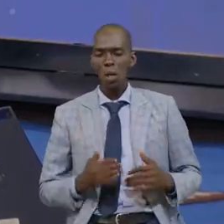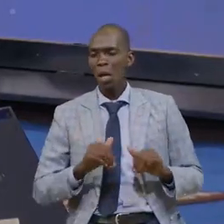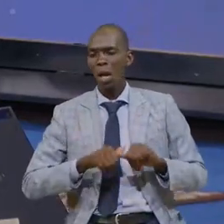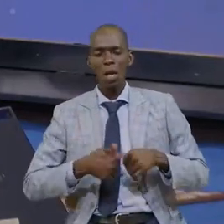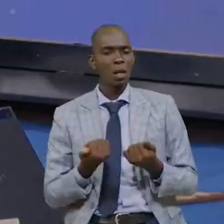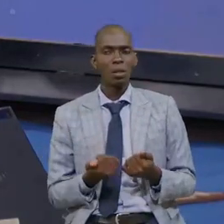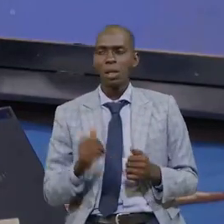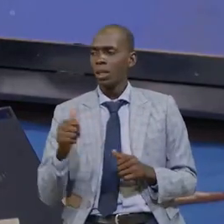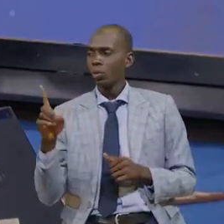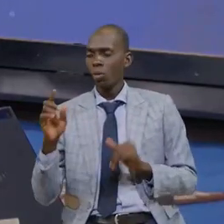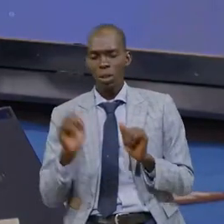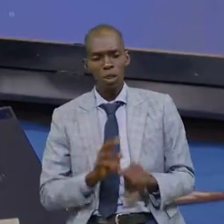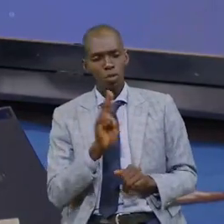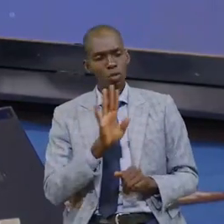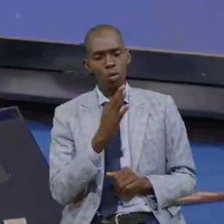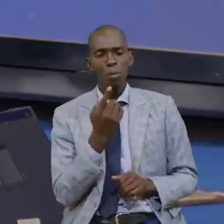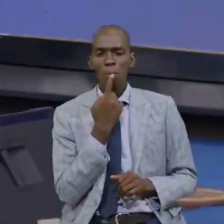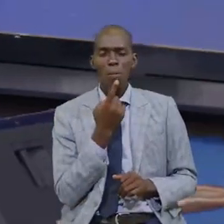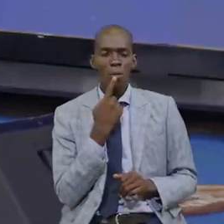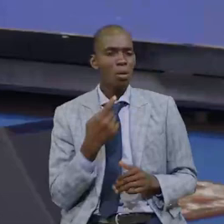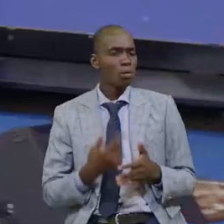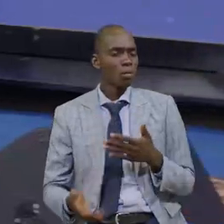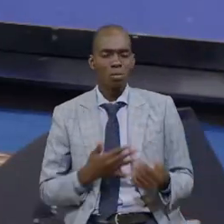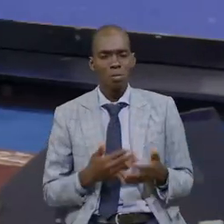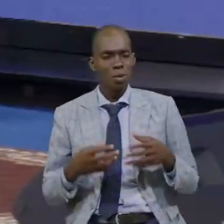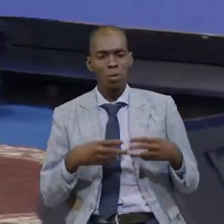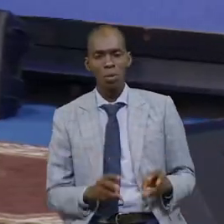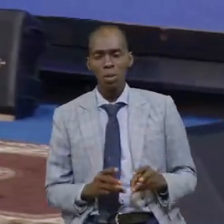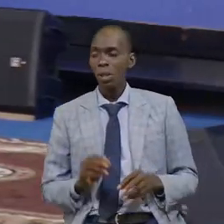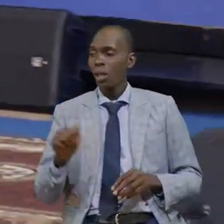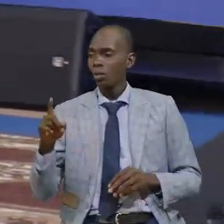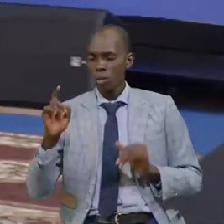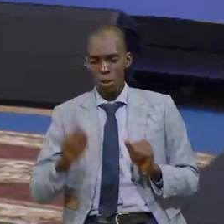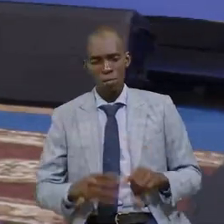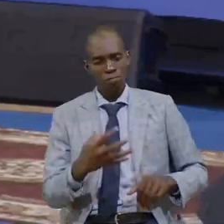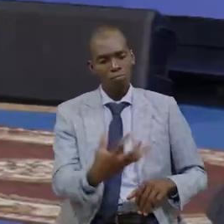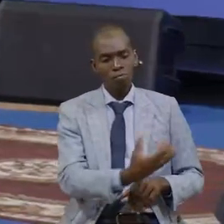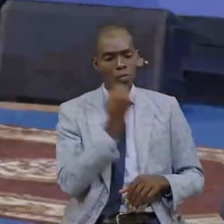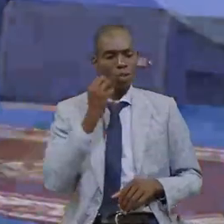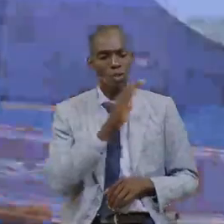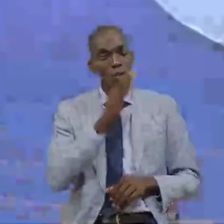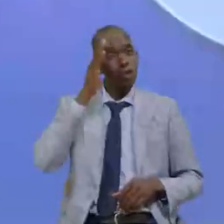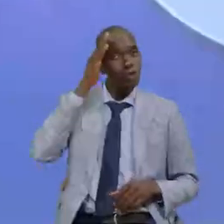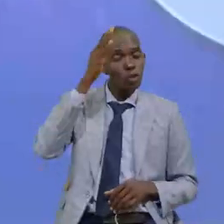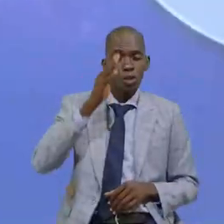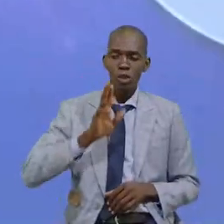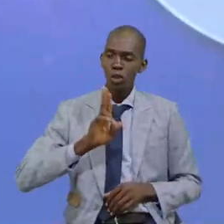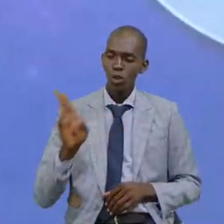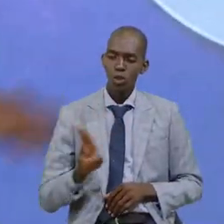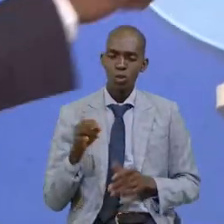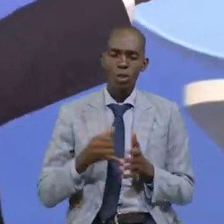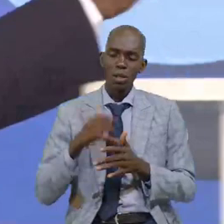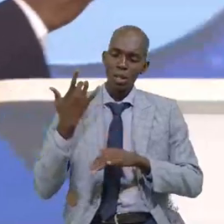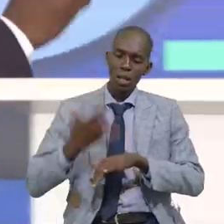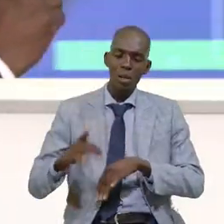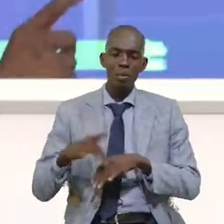tout le monde pouvait utiliser ta voix comme il le voulait, tout le monde pouvait utiliser, prendre ta destinée et en faire ce